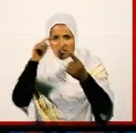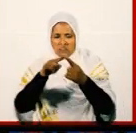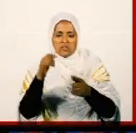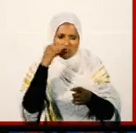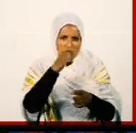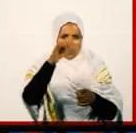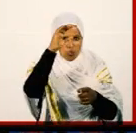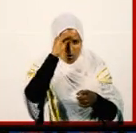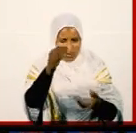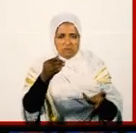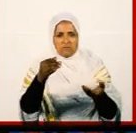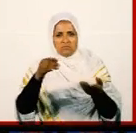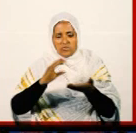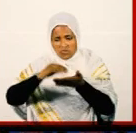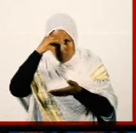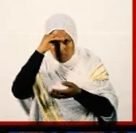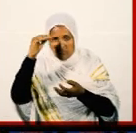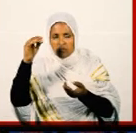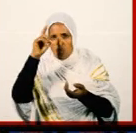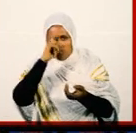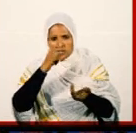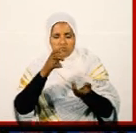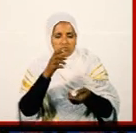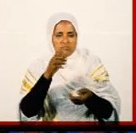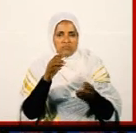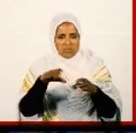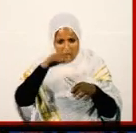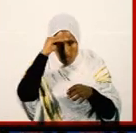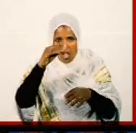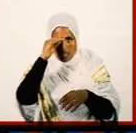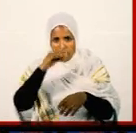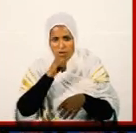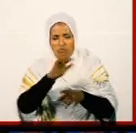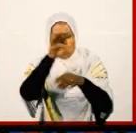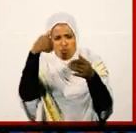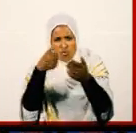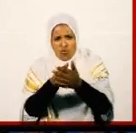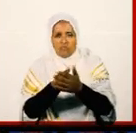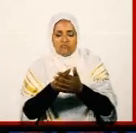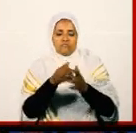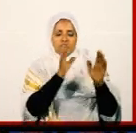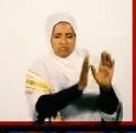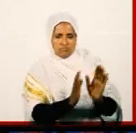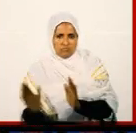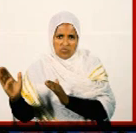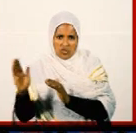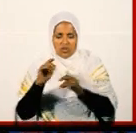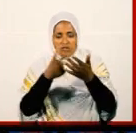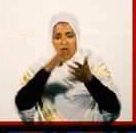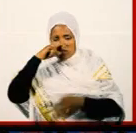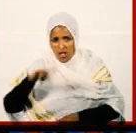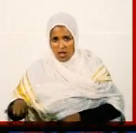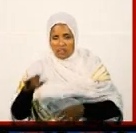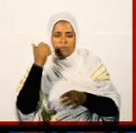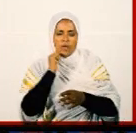ከአዛውንቱ እስከ ወጣቱ፣ ከሴቱ እስከ ወንዱ፣ ከተማረው እስካልተማረው ድረስ ያን ጊዜ ሁሉም ለሱባኤ ዝግጁ ነው